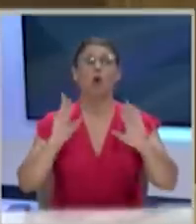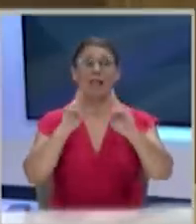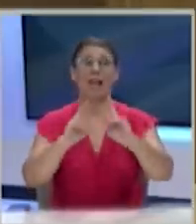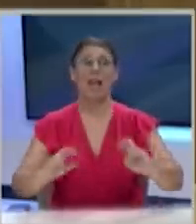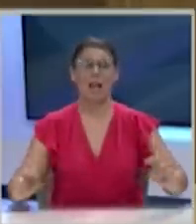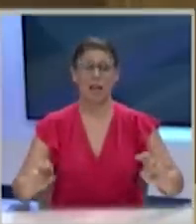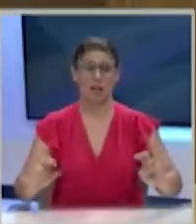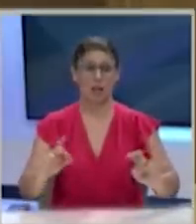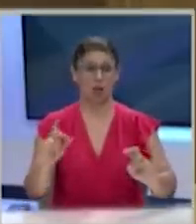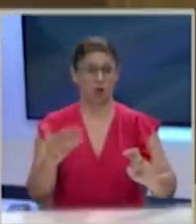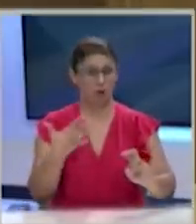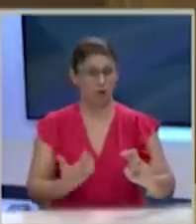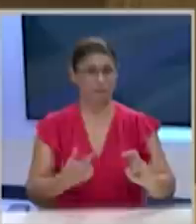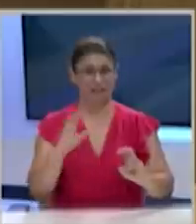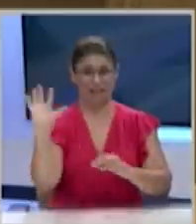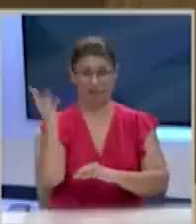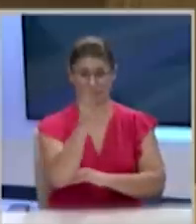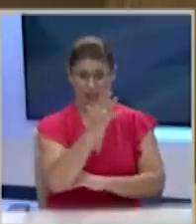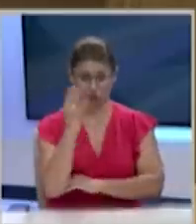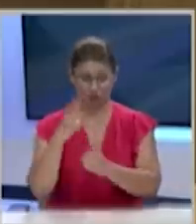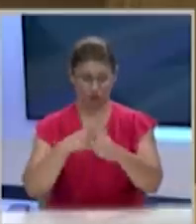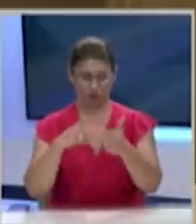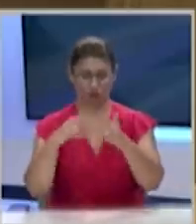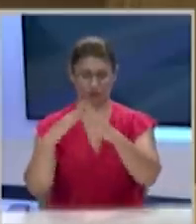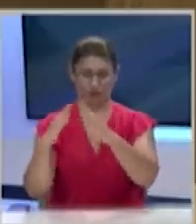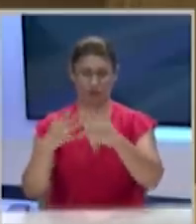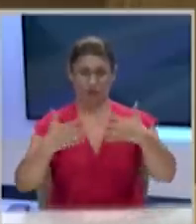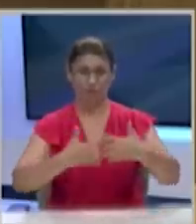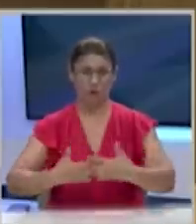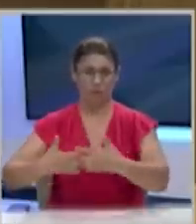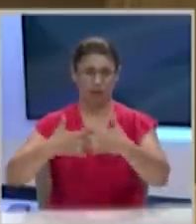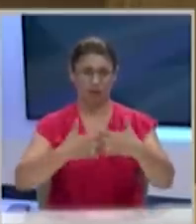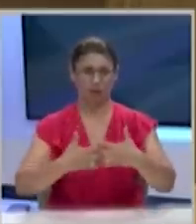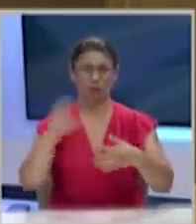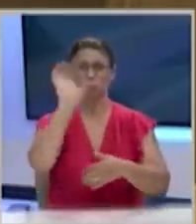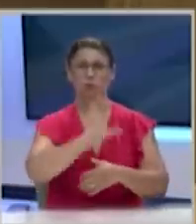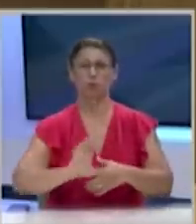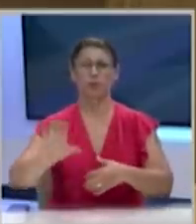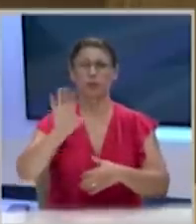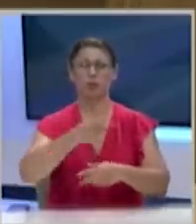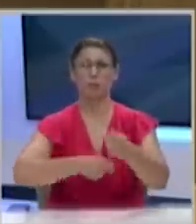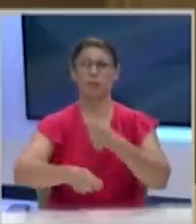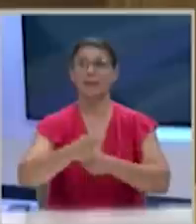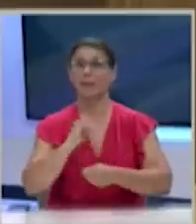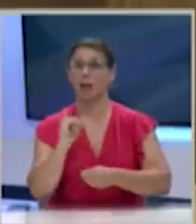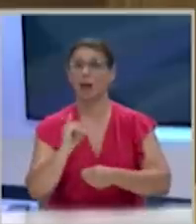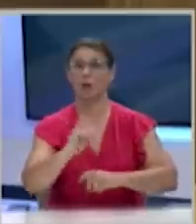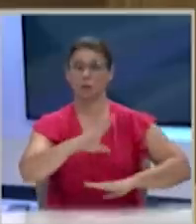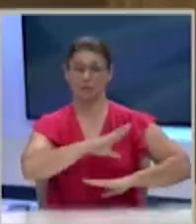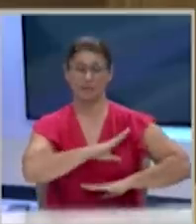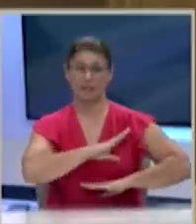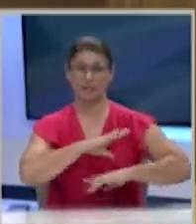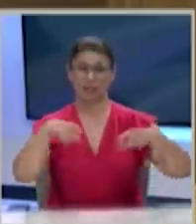συμβίωση δασών, κατοικίας, βιομηχανίας, τουριστικών επιχειρήσεων, ακόμα και